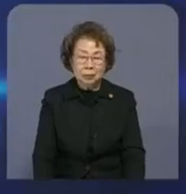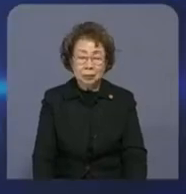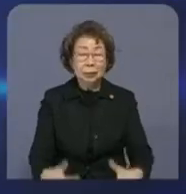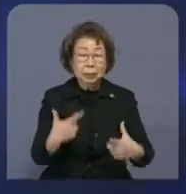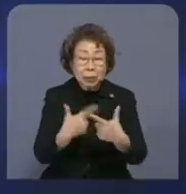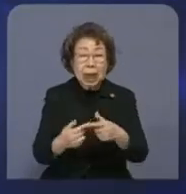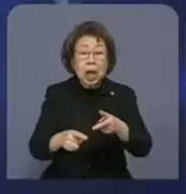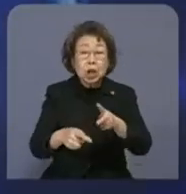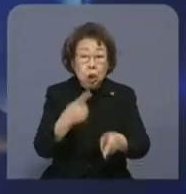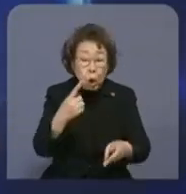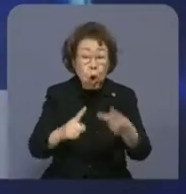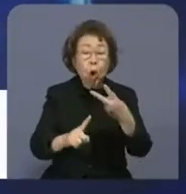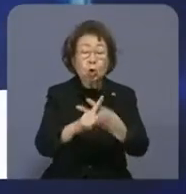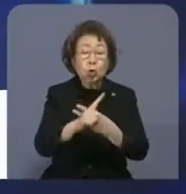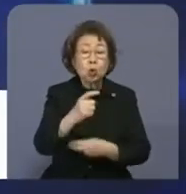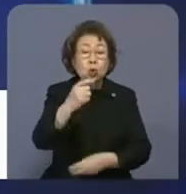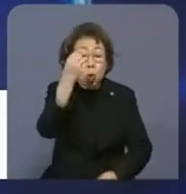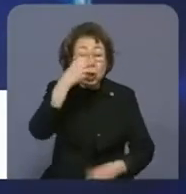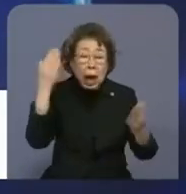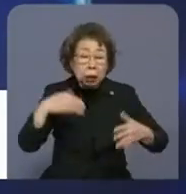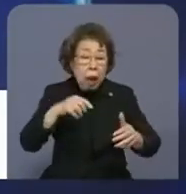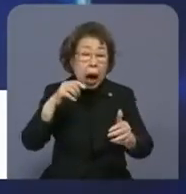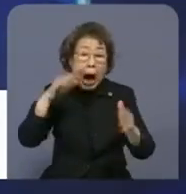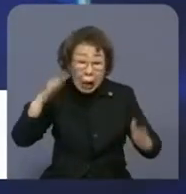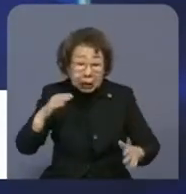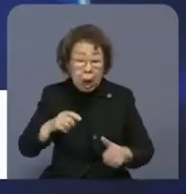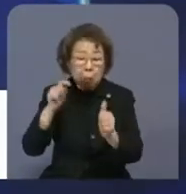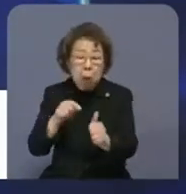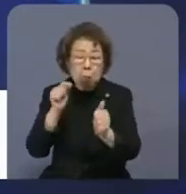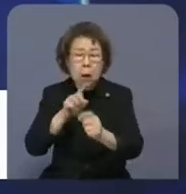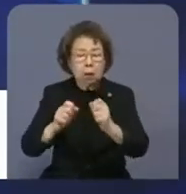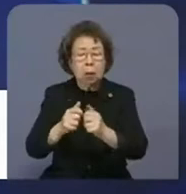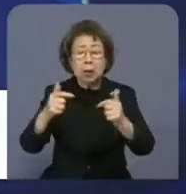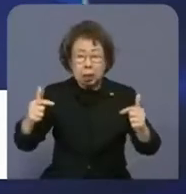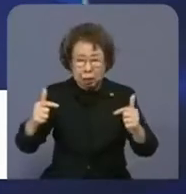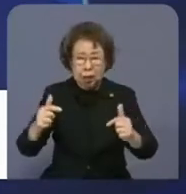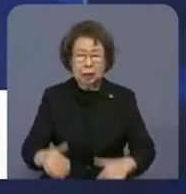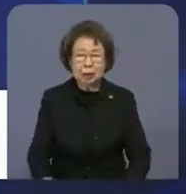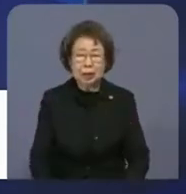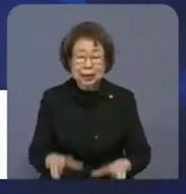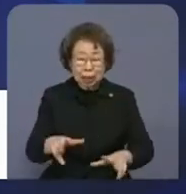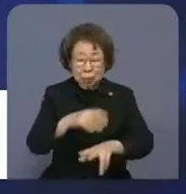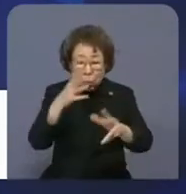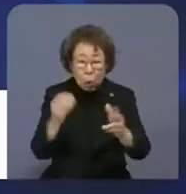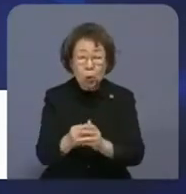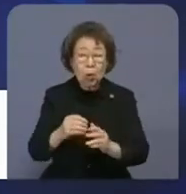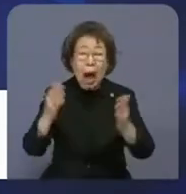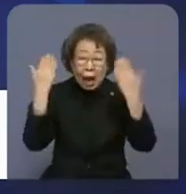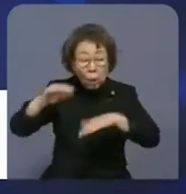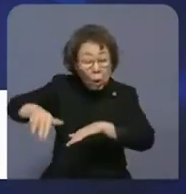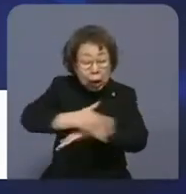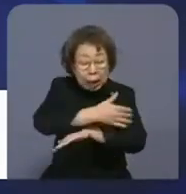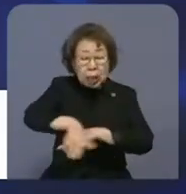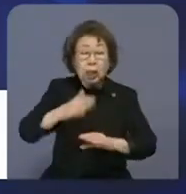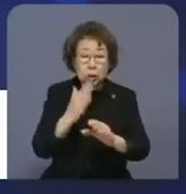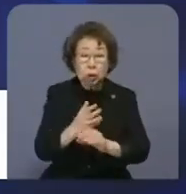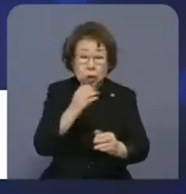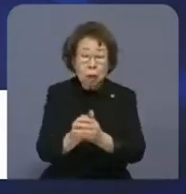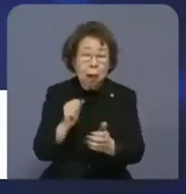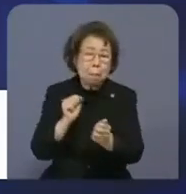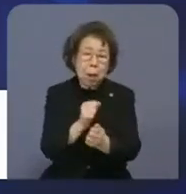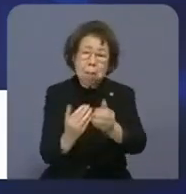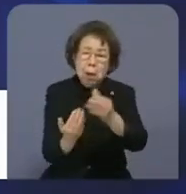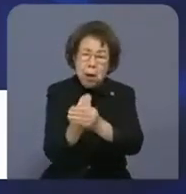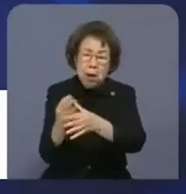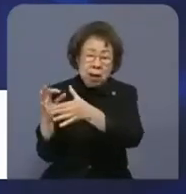부산의 초중고 학생들 사이에서도 코로나19 확진자가 급격히 늘고 있습니다. 지금 전면 등교 중이라 확진자가 나온 뒤 연쇄